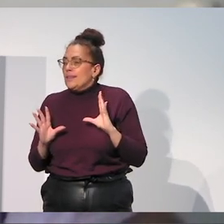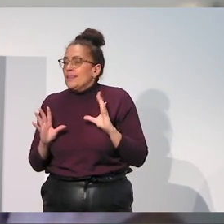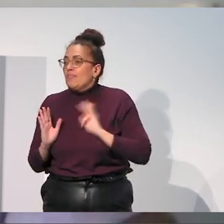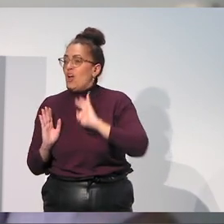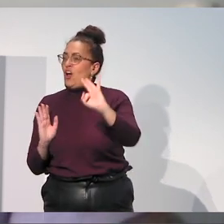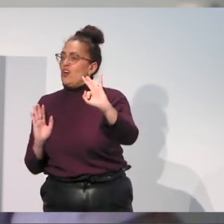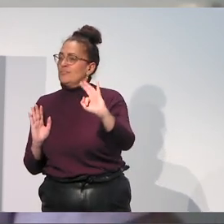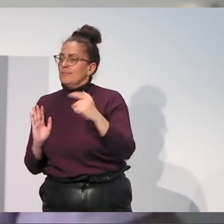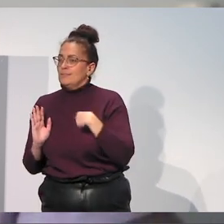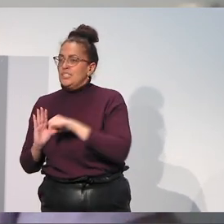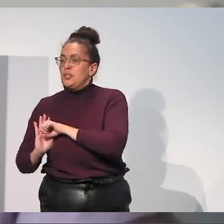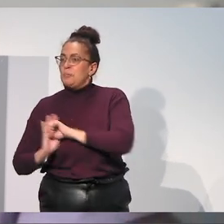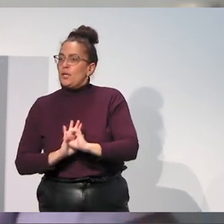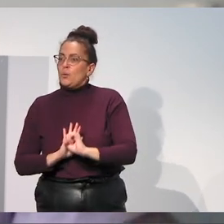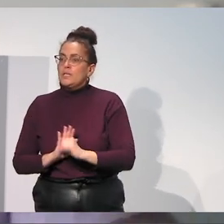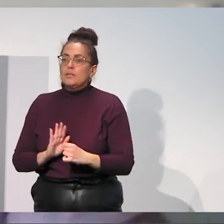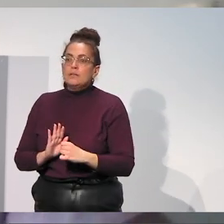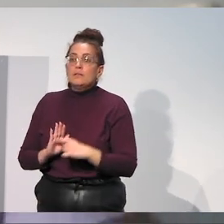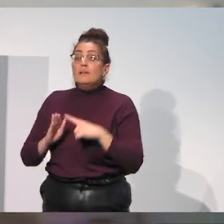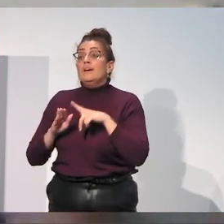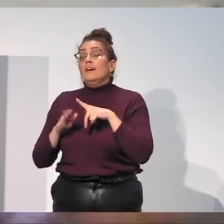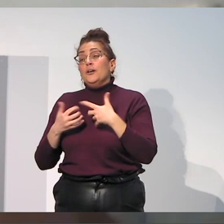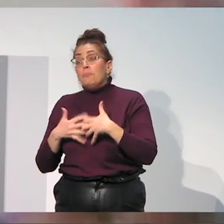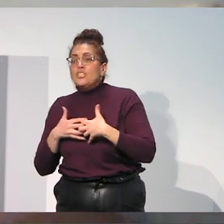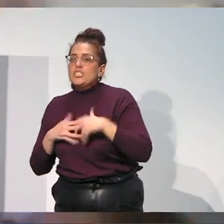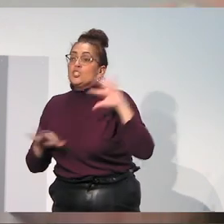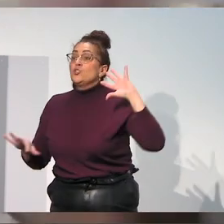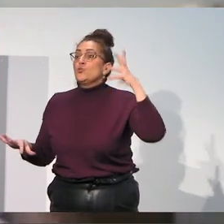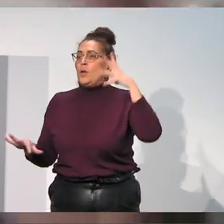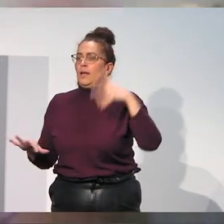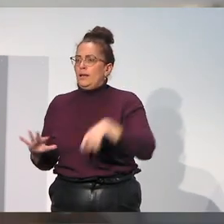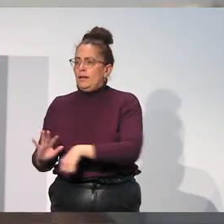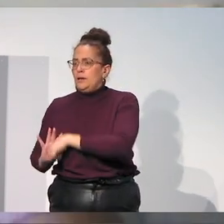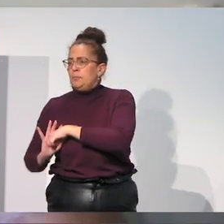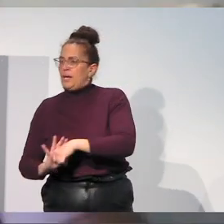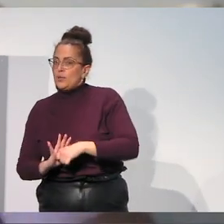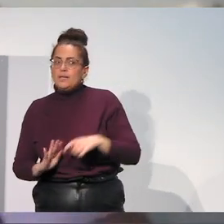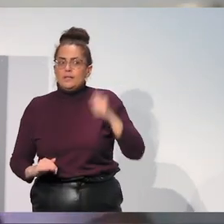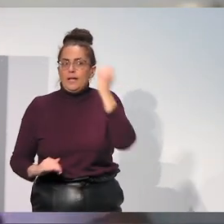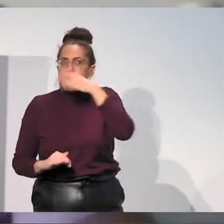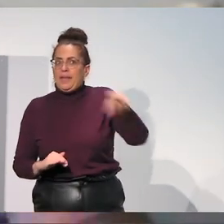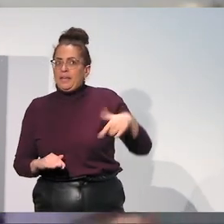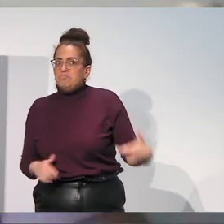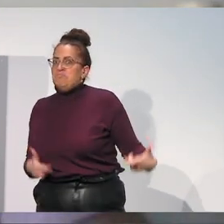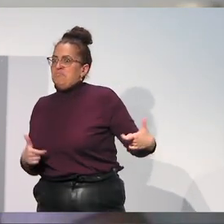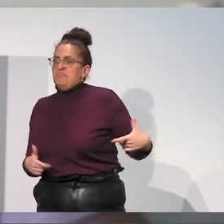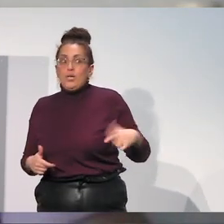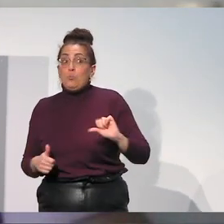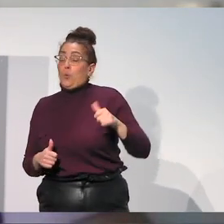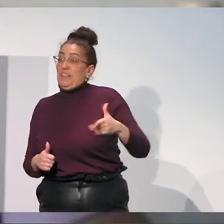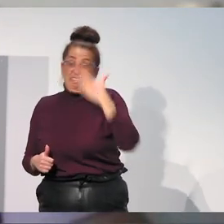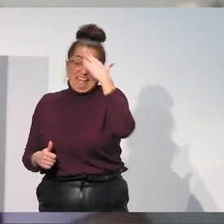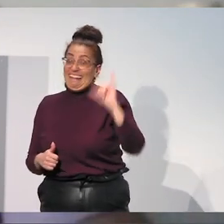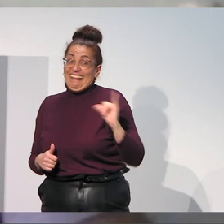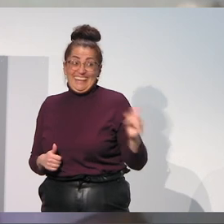sur le brevet déposé sur les machines solaires, alors que les Américains essayent eux aussi de faire une sorte de bras de fer. Mais ce qui est marrant